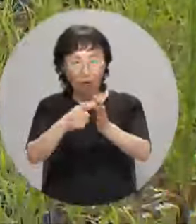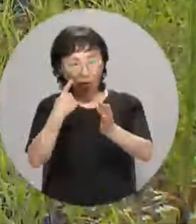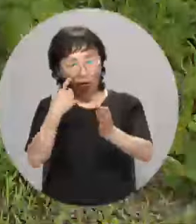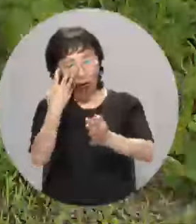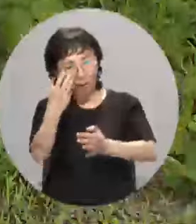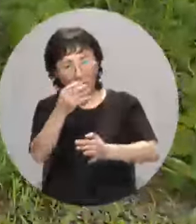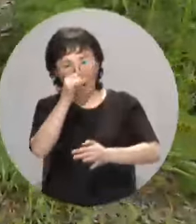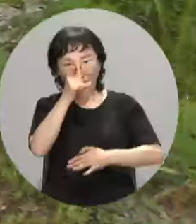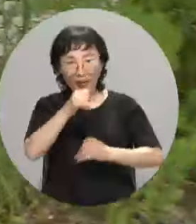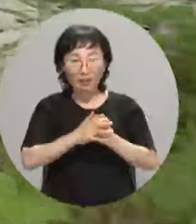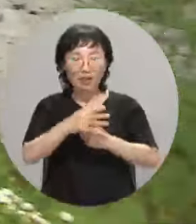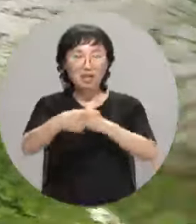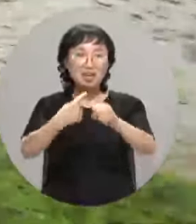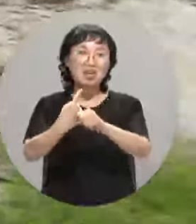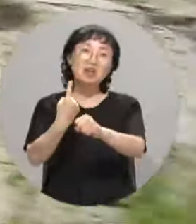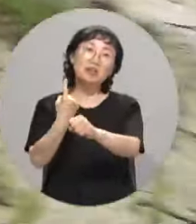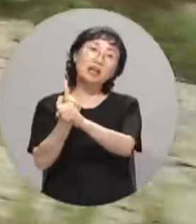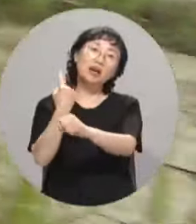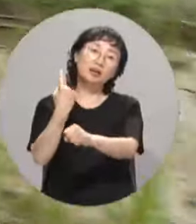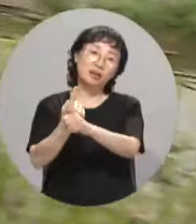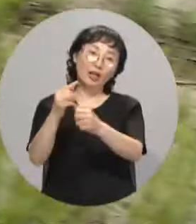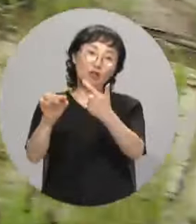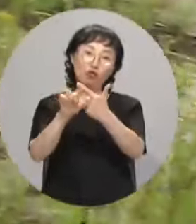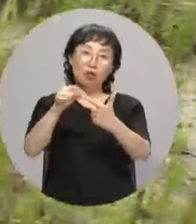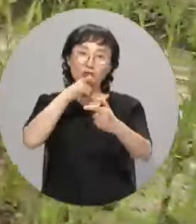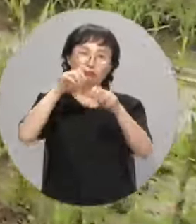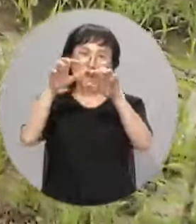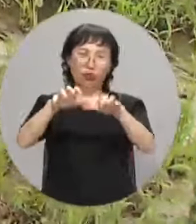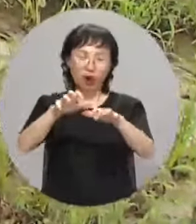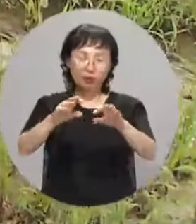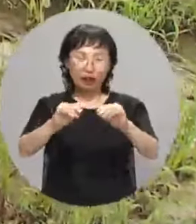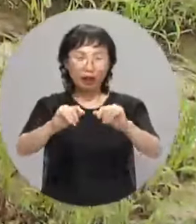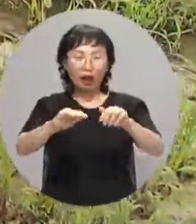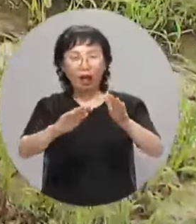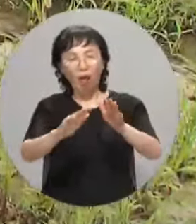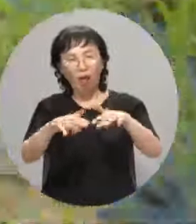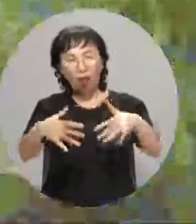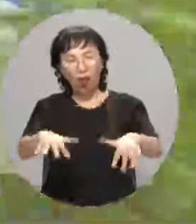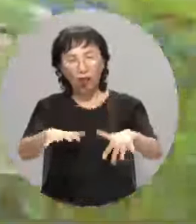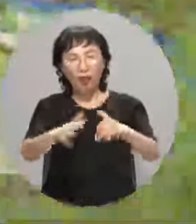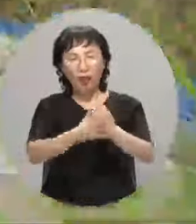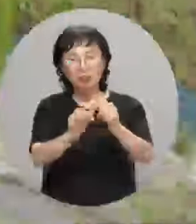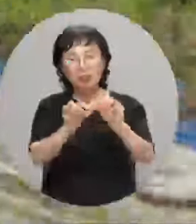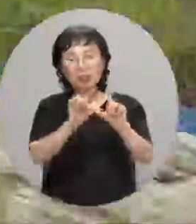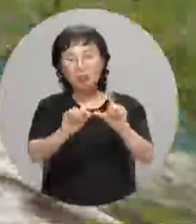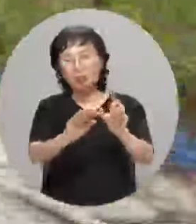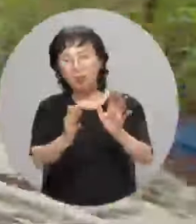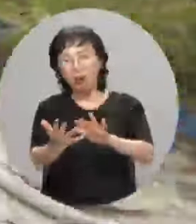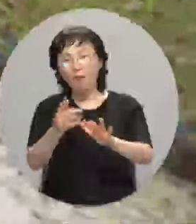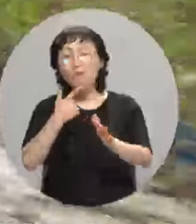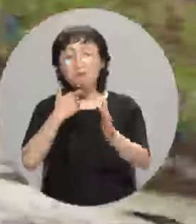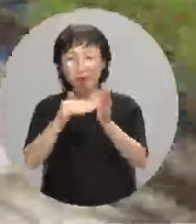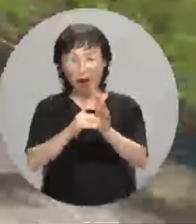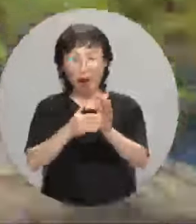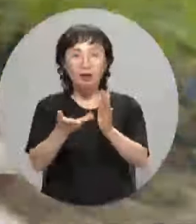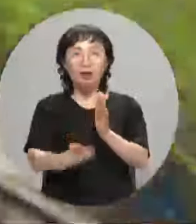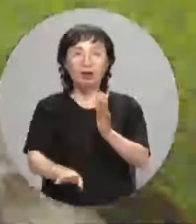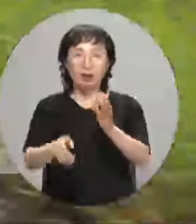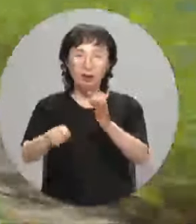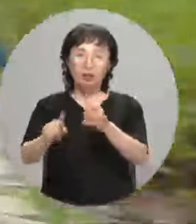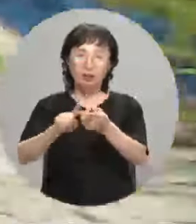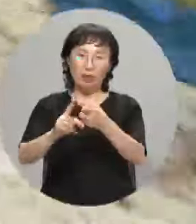뜁니다 1년 전인 지난해 6월 집중 후로 집안이 약해져 제방 일부가 무너진 곳인데 아직도 복구되지